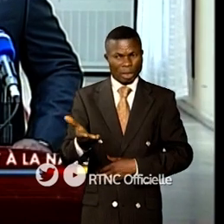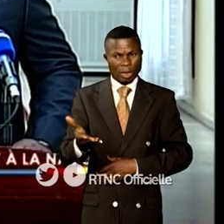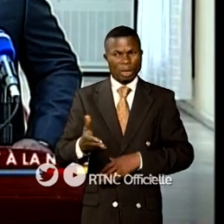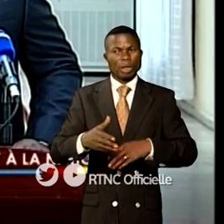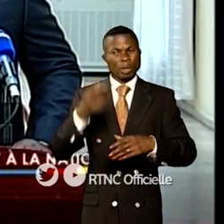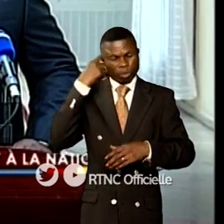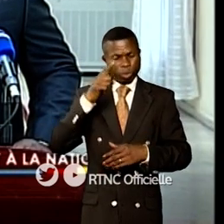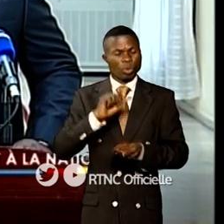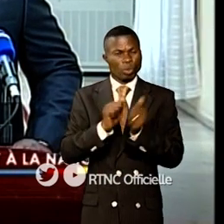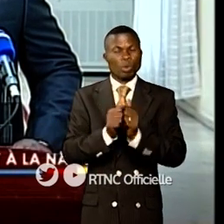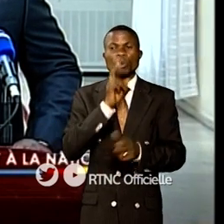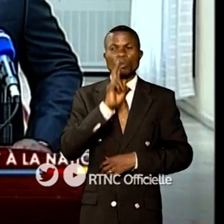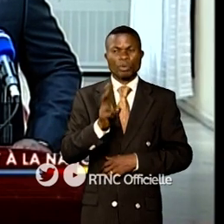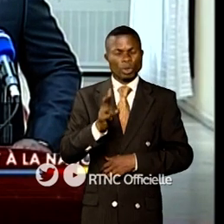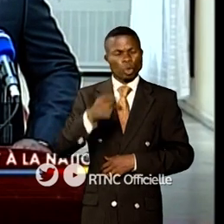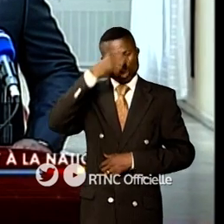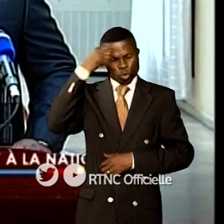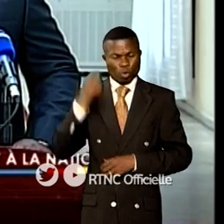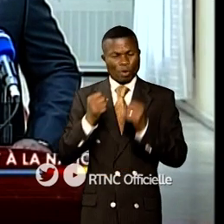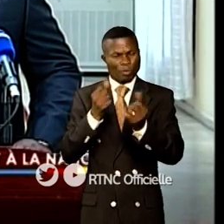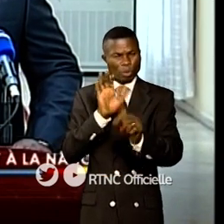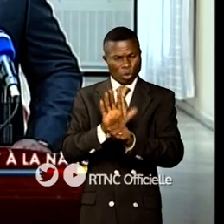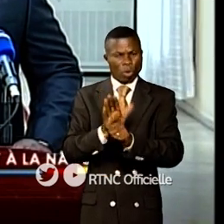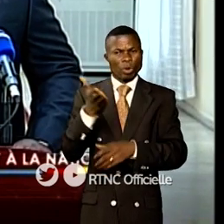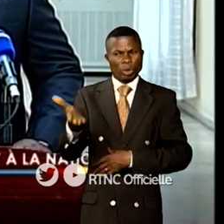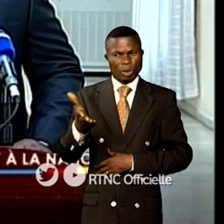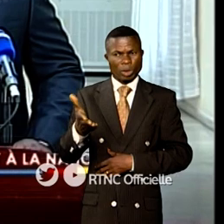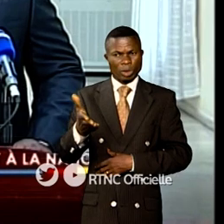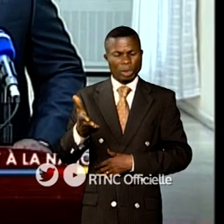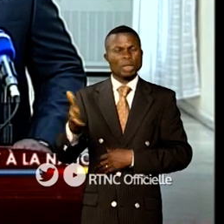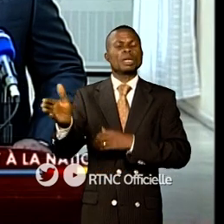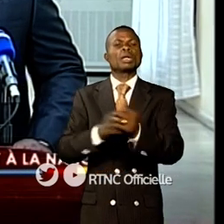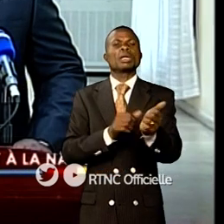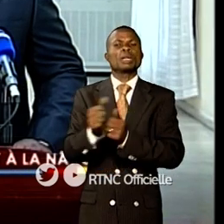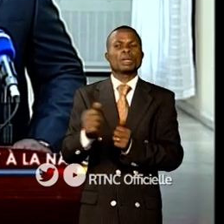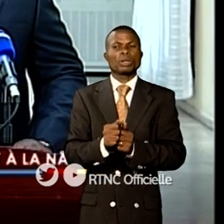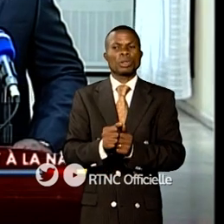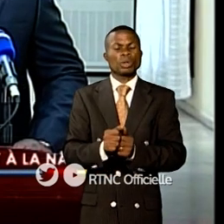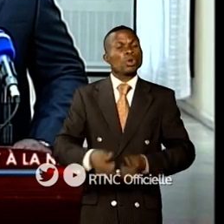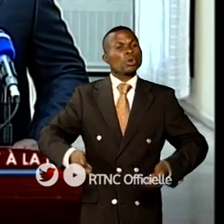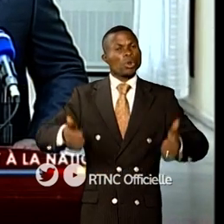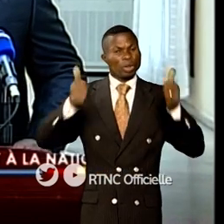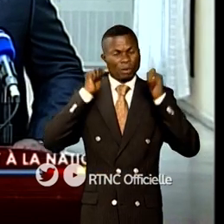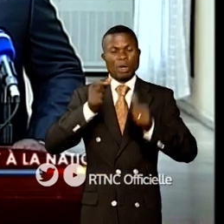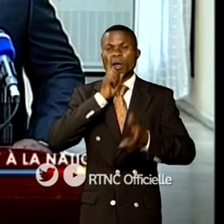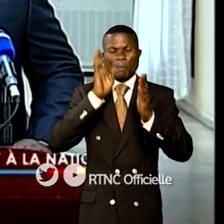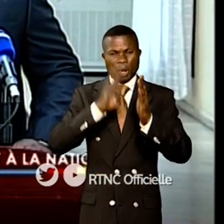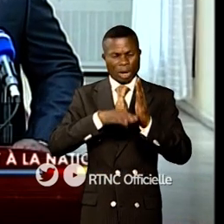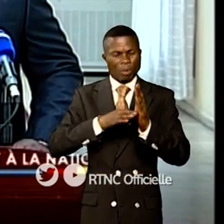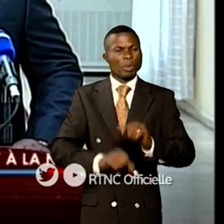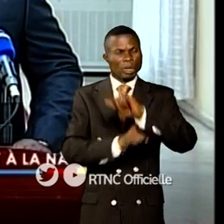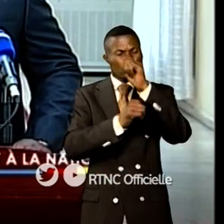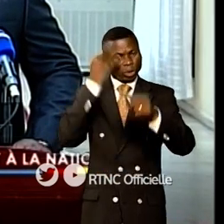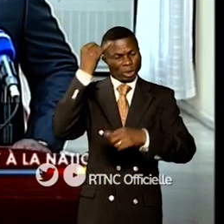ce qu'il existe effectivement une crise persistante, cristallisée notamment par le refus du Parlement de soutenir